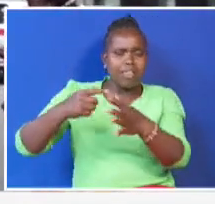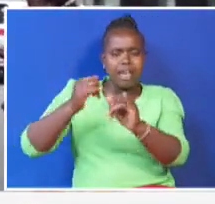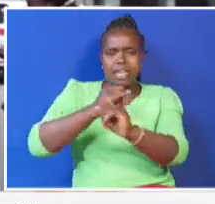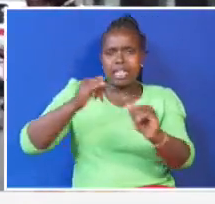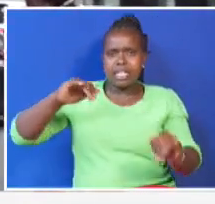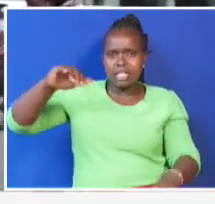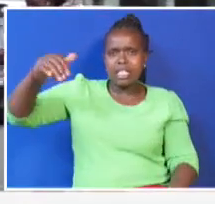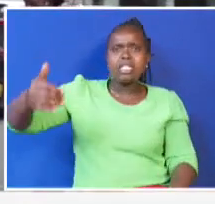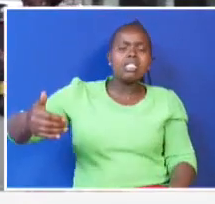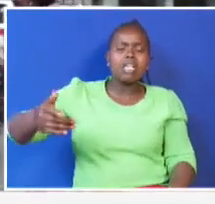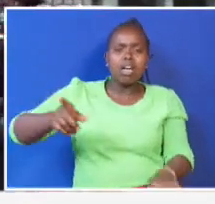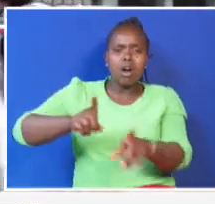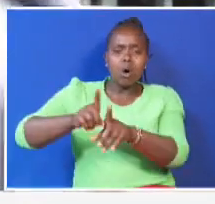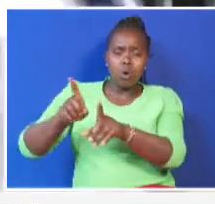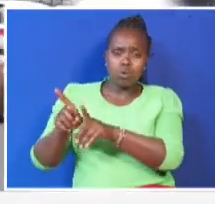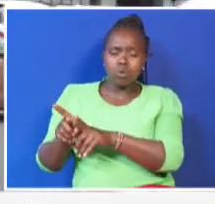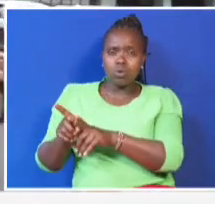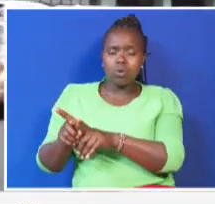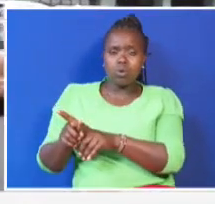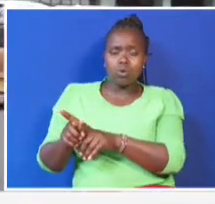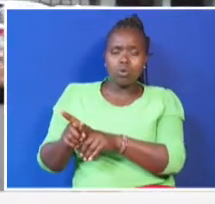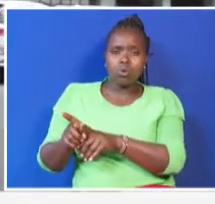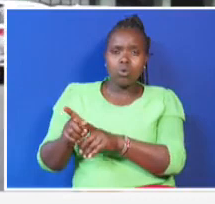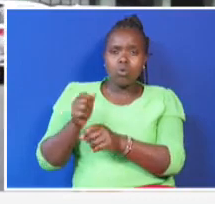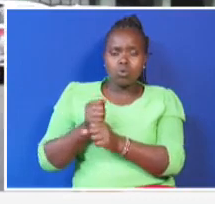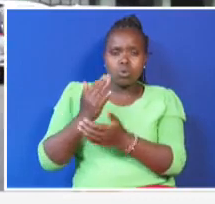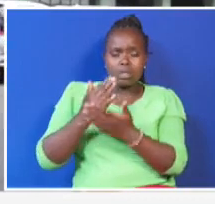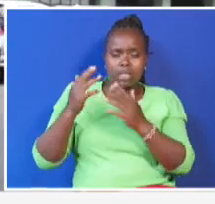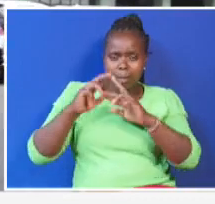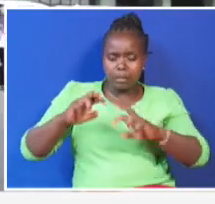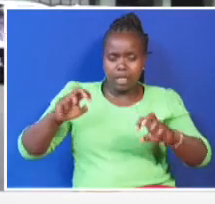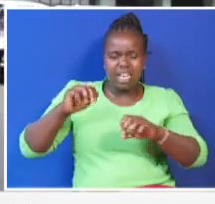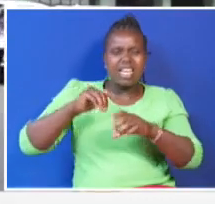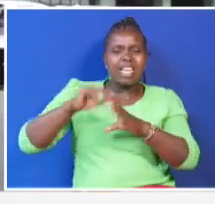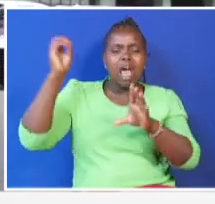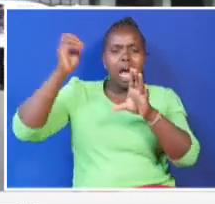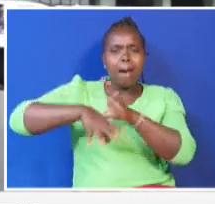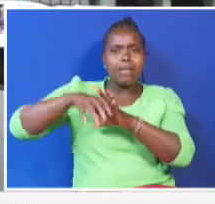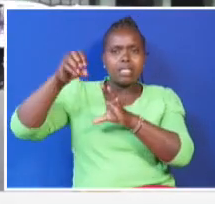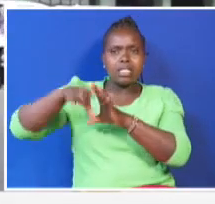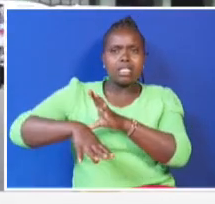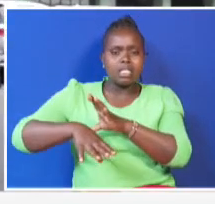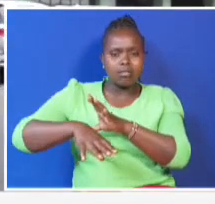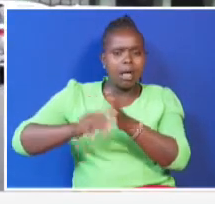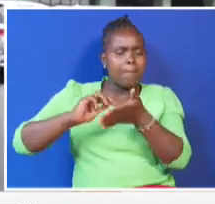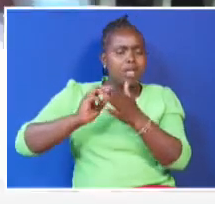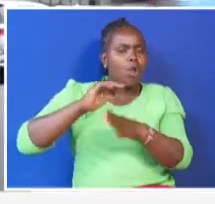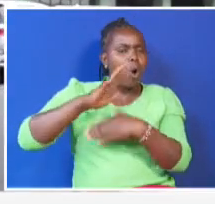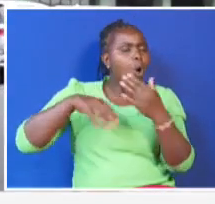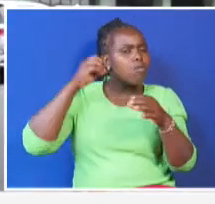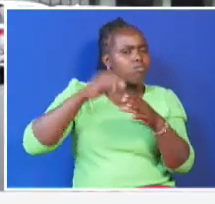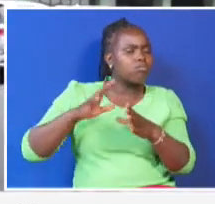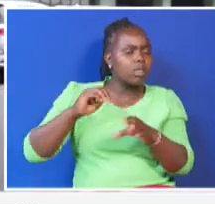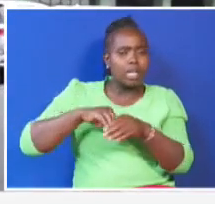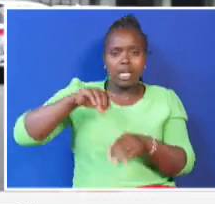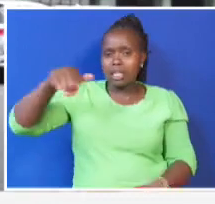up, let them also do a thorough check on garbages. Get out all the garbages in city